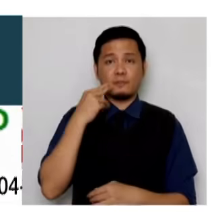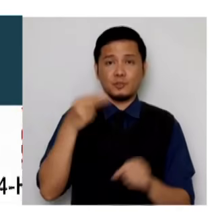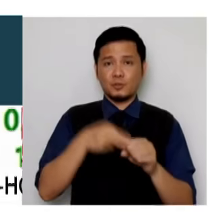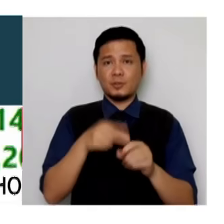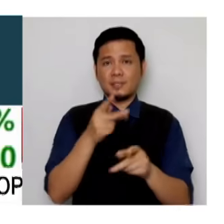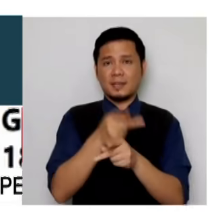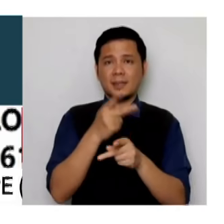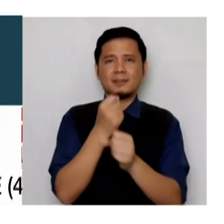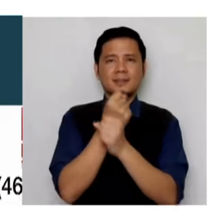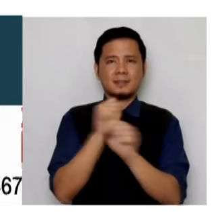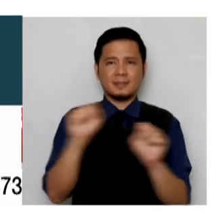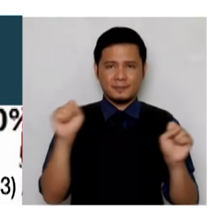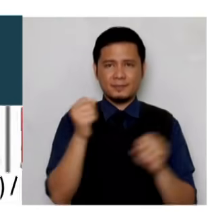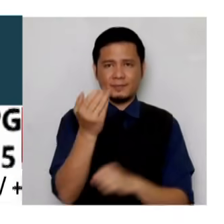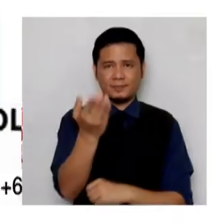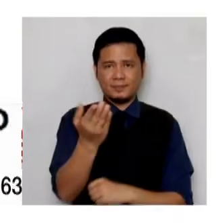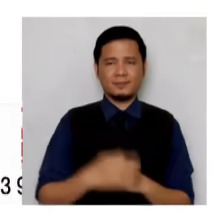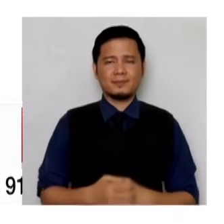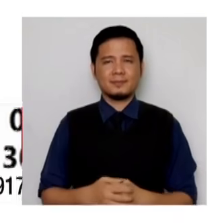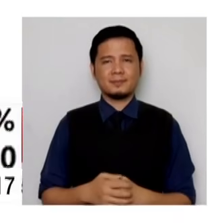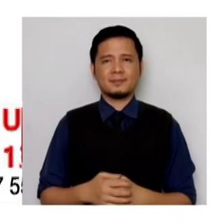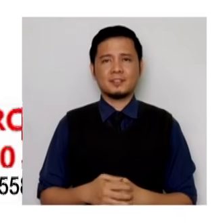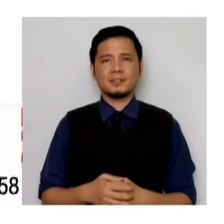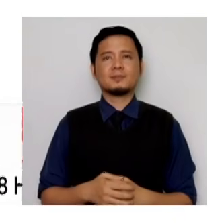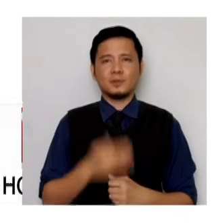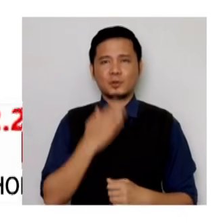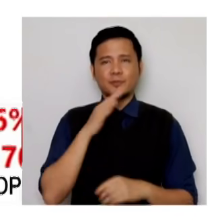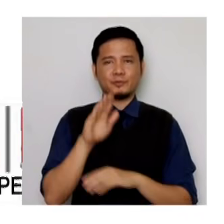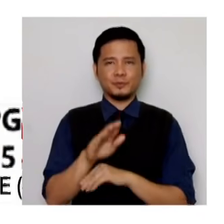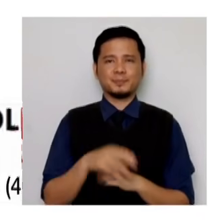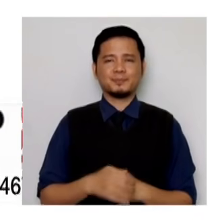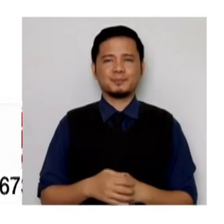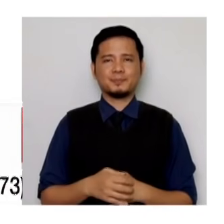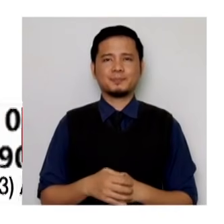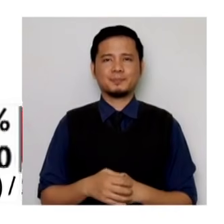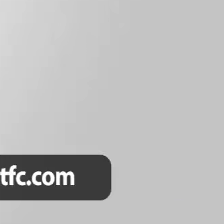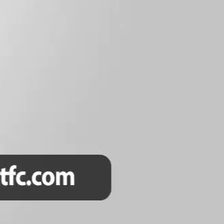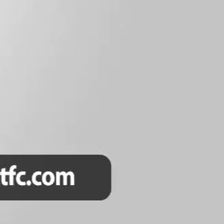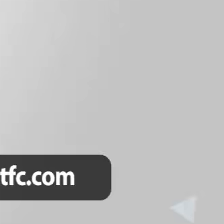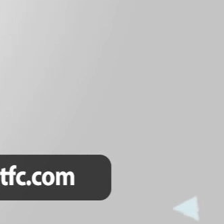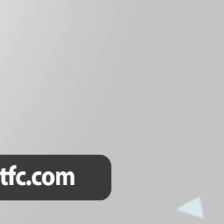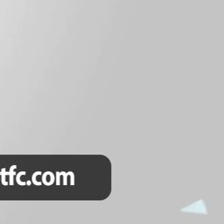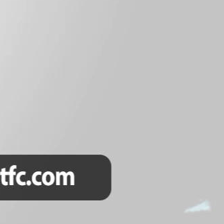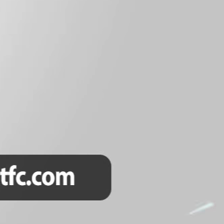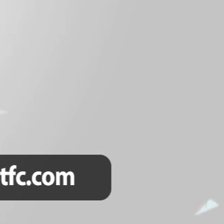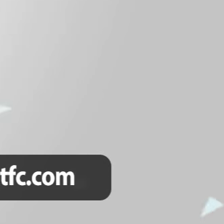and you keep safe. Yes, appreciate thank you. You joining us here. Yes, good afternoon. Good afternoon. Thank you. Bye-bye.